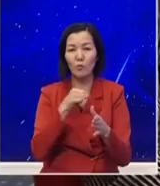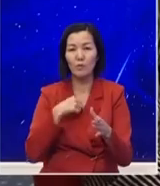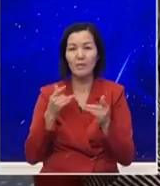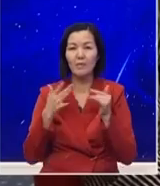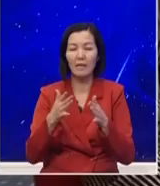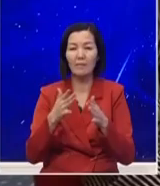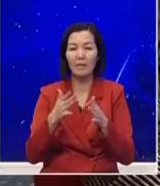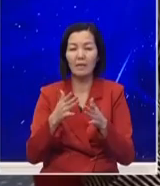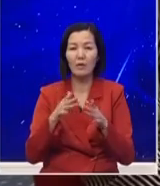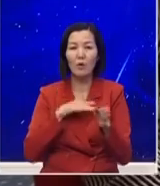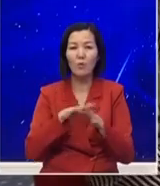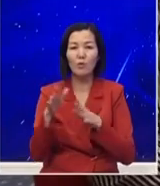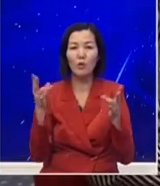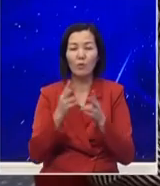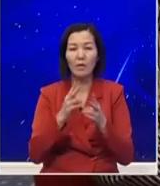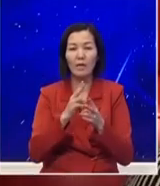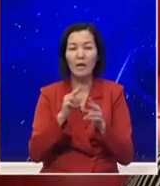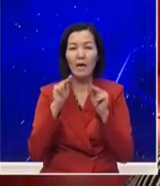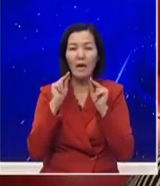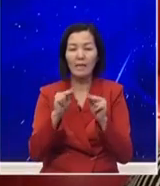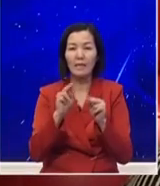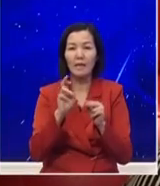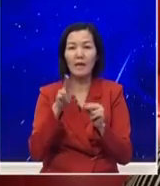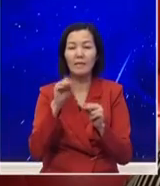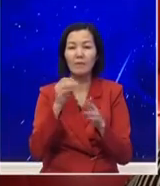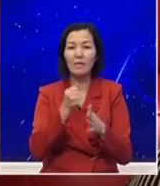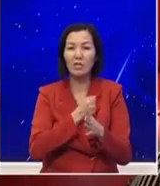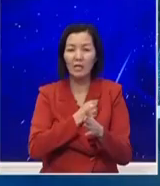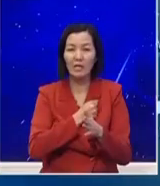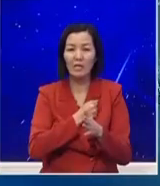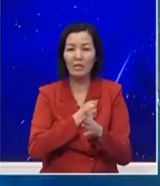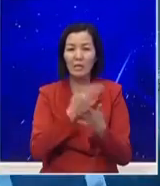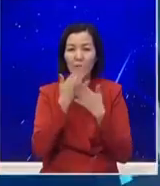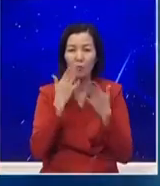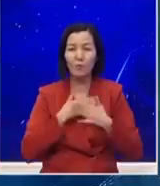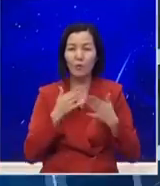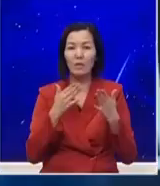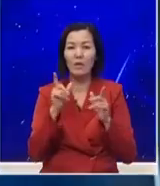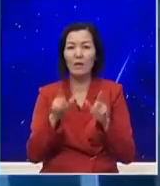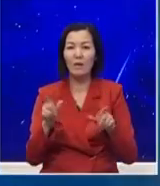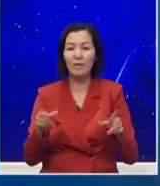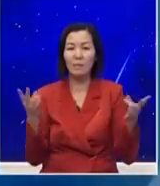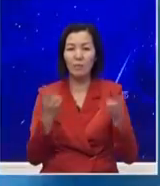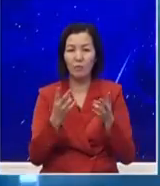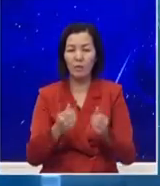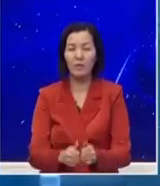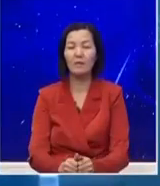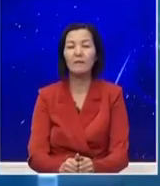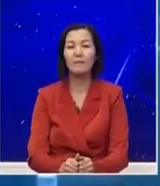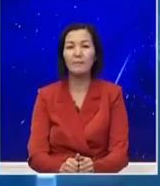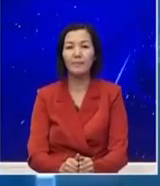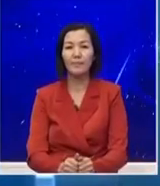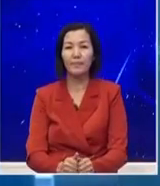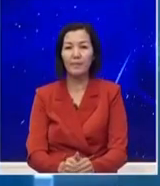мен талаптары бар. Бастысы адал, әдебиетке жанашыр болуы шарт. Меруерт Қыдырбайқызы, Ғабит